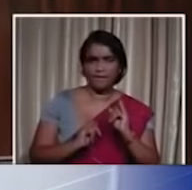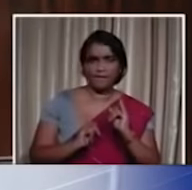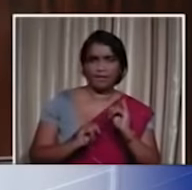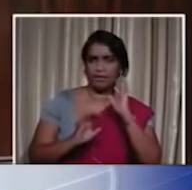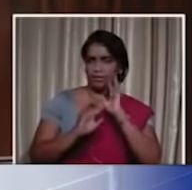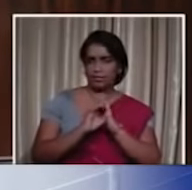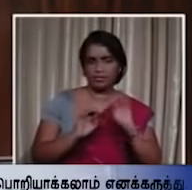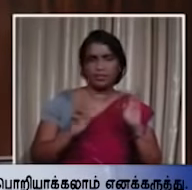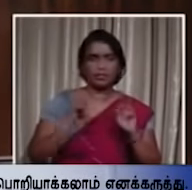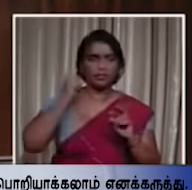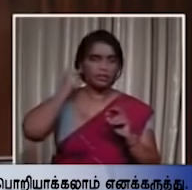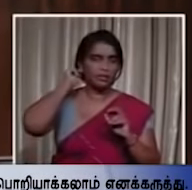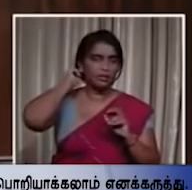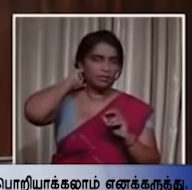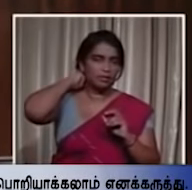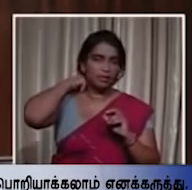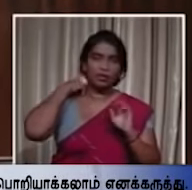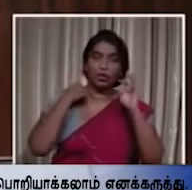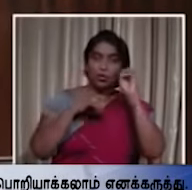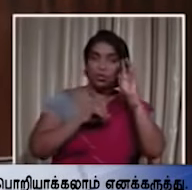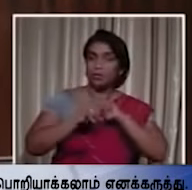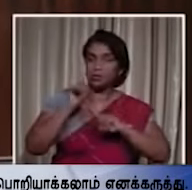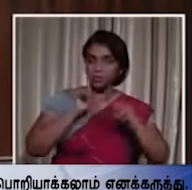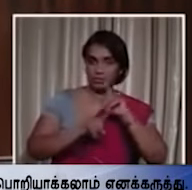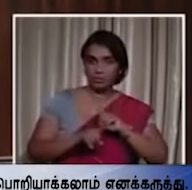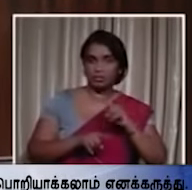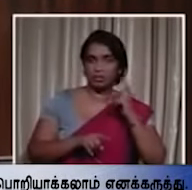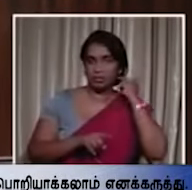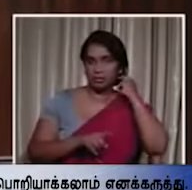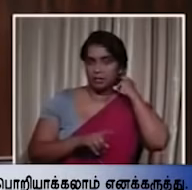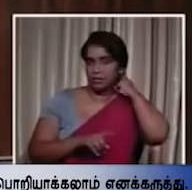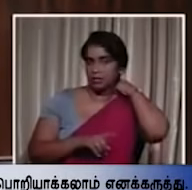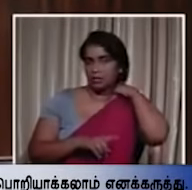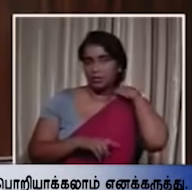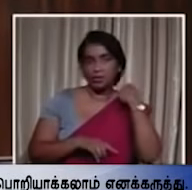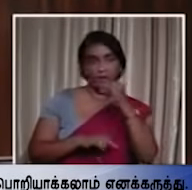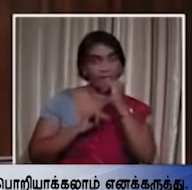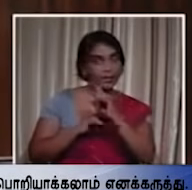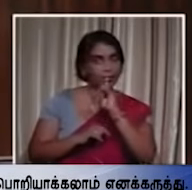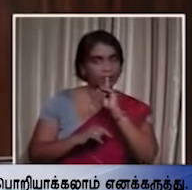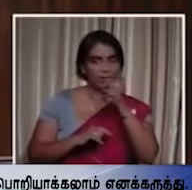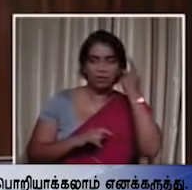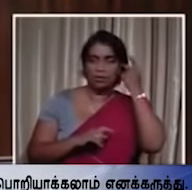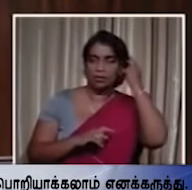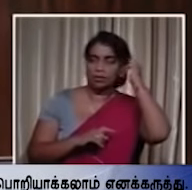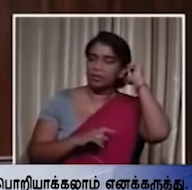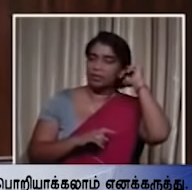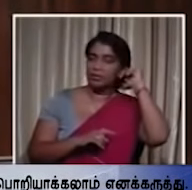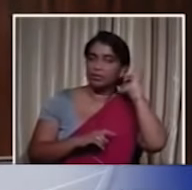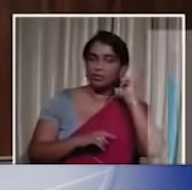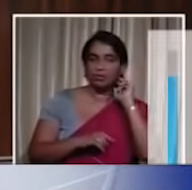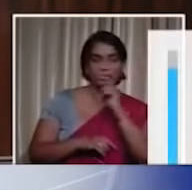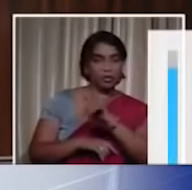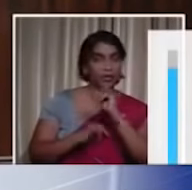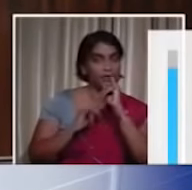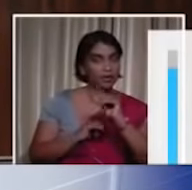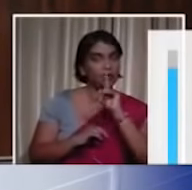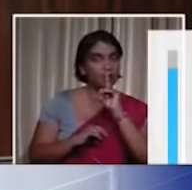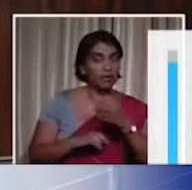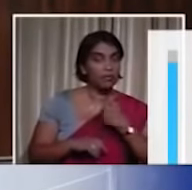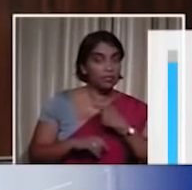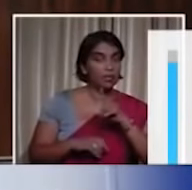முற்று முழுக்க உண்மைக்கு புறம்பானது. 113 என்ற பெரும்பான்மையை காண்பித்தால் அரசாங்கத்தை கையளிக்க தயார் என்று ஜனாதிபதி குறிப்பிட்டிருந்தார்.